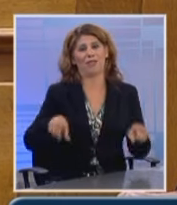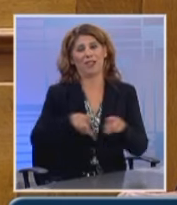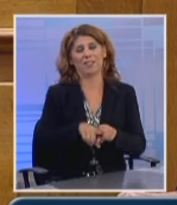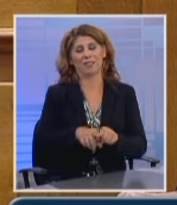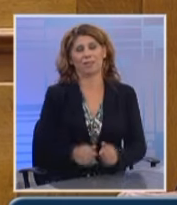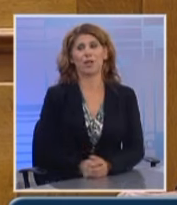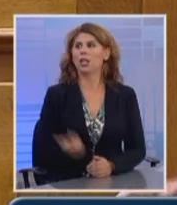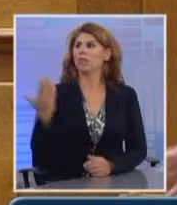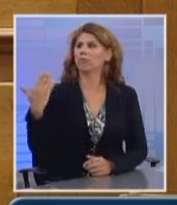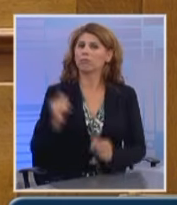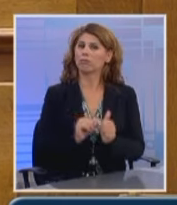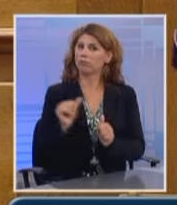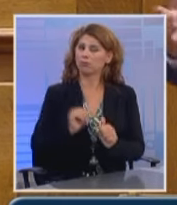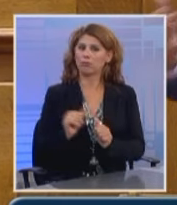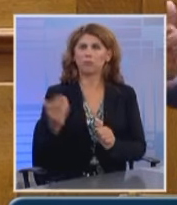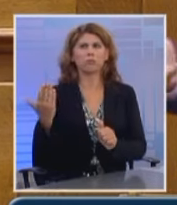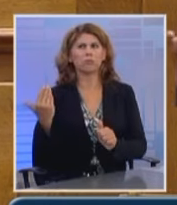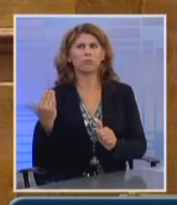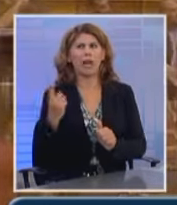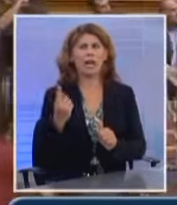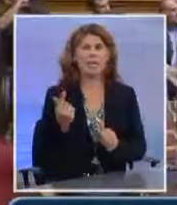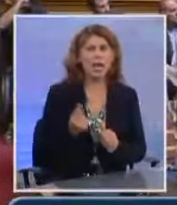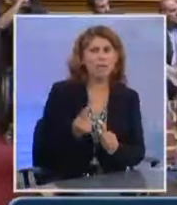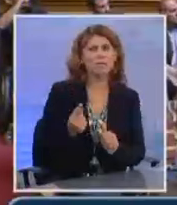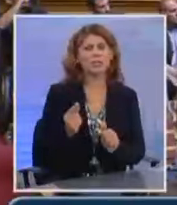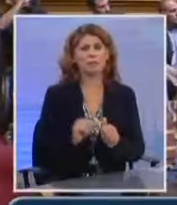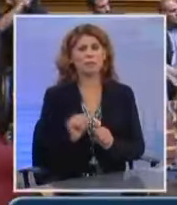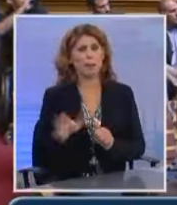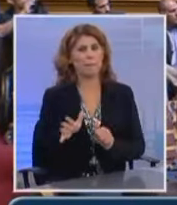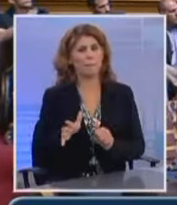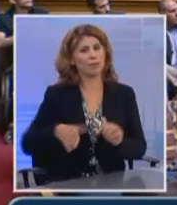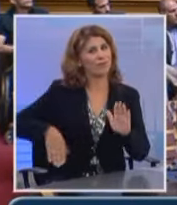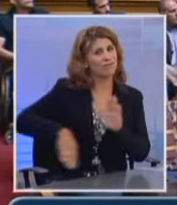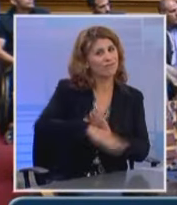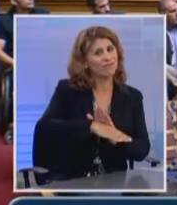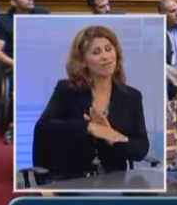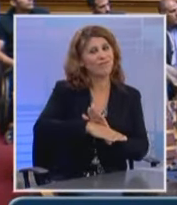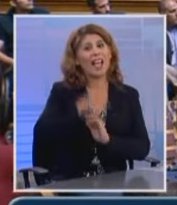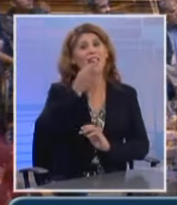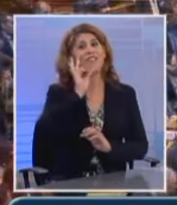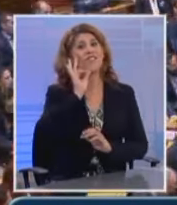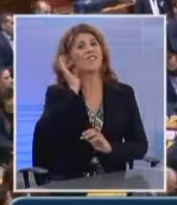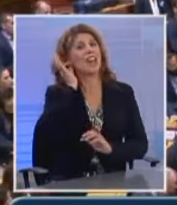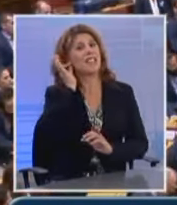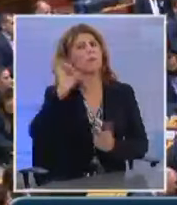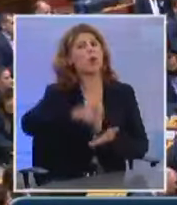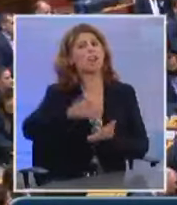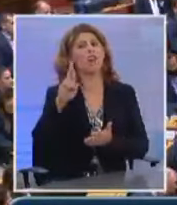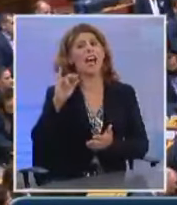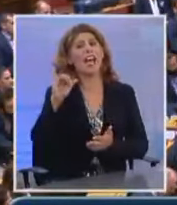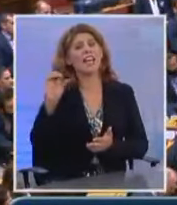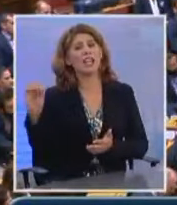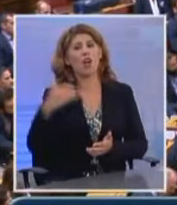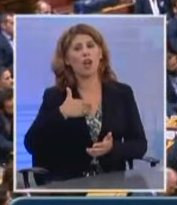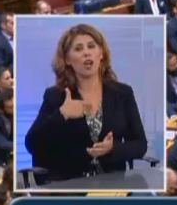Πριν από λίγους μήνες, πριν από έναν 1,5 μήνα, όταν φεύγατε για το Ρίο, σας είχα